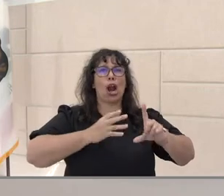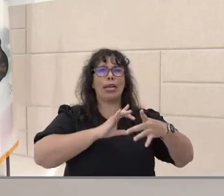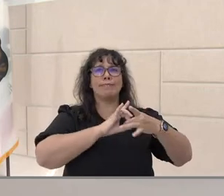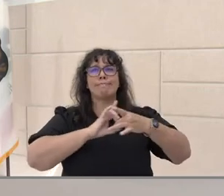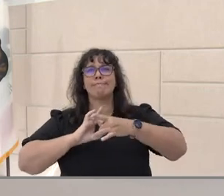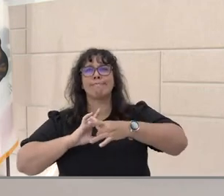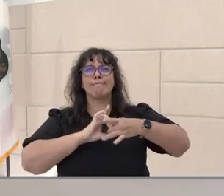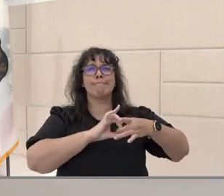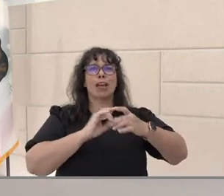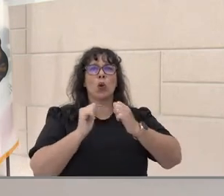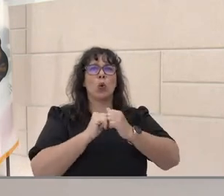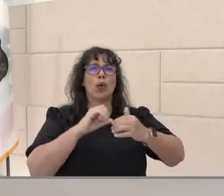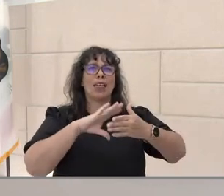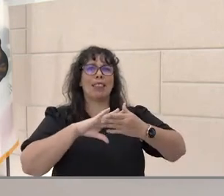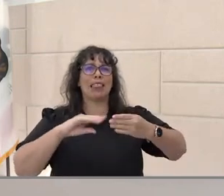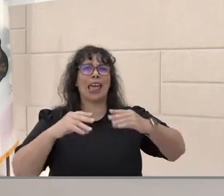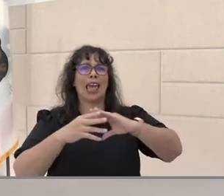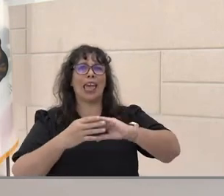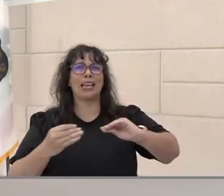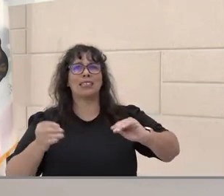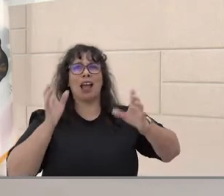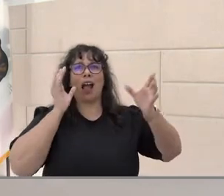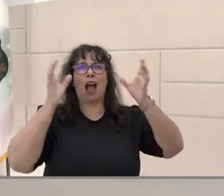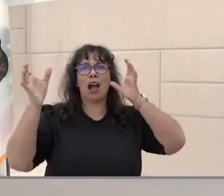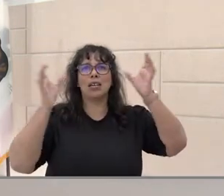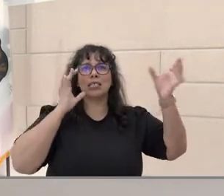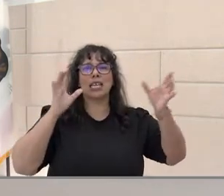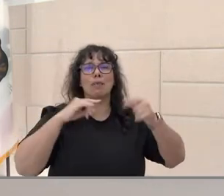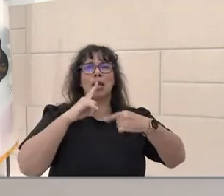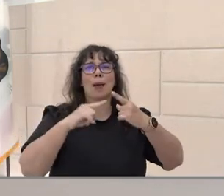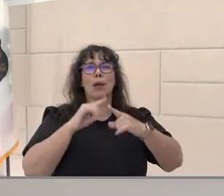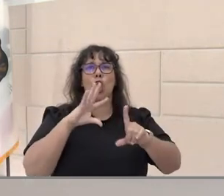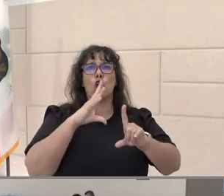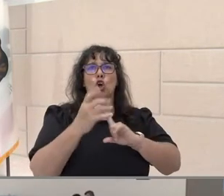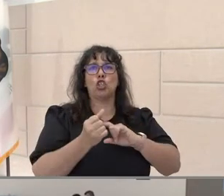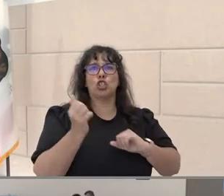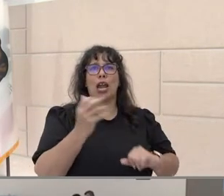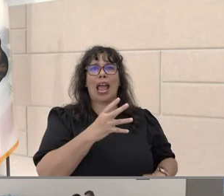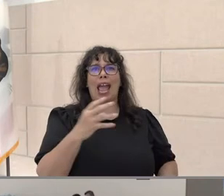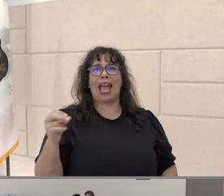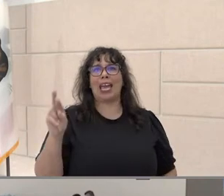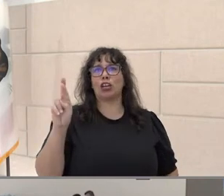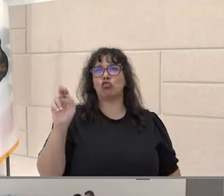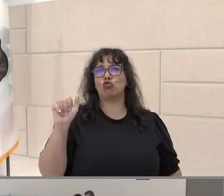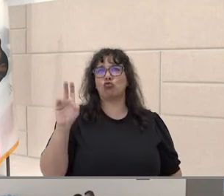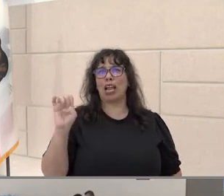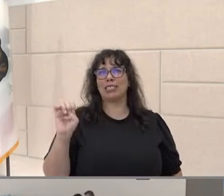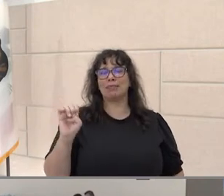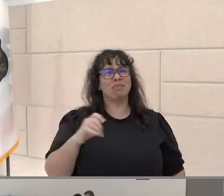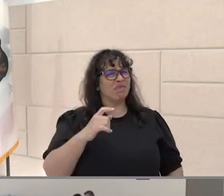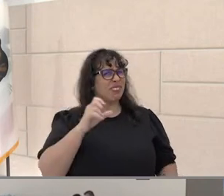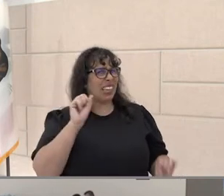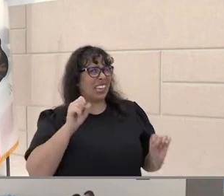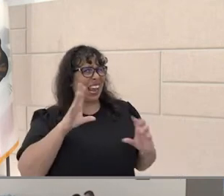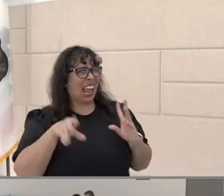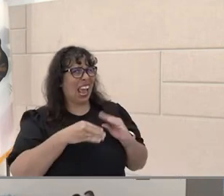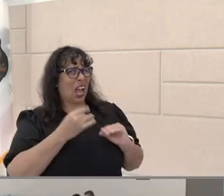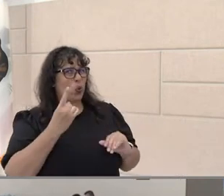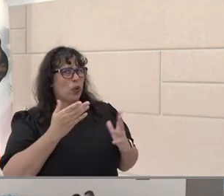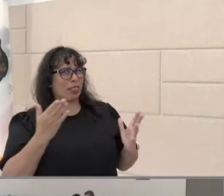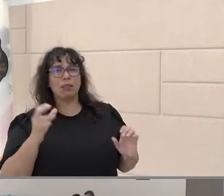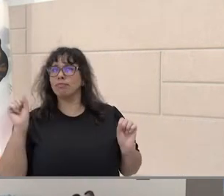តើតួនឹងសិភៅតើតួនឹងចិត្តសាស្ត្រអានឹងវប្បធម៌